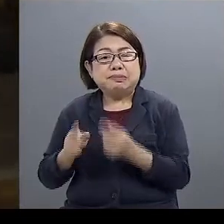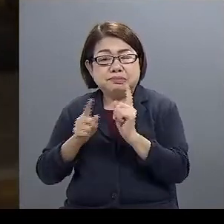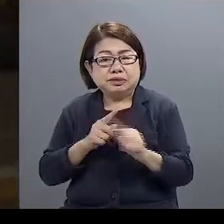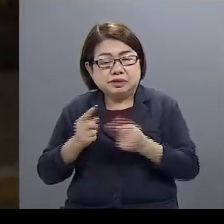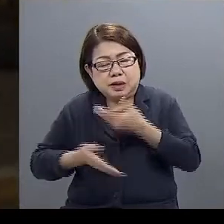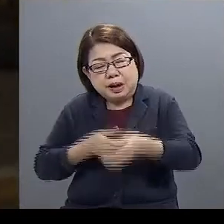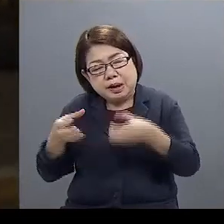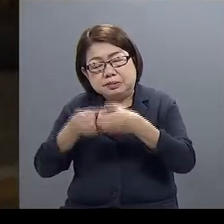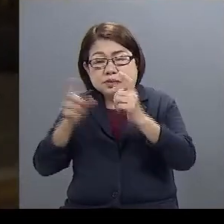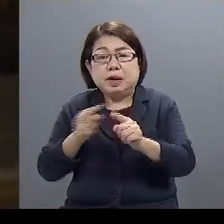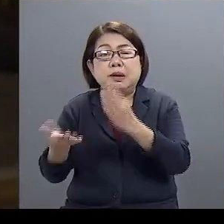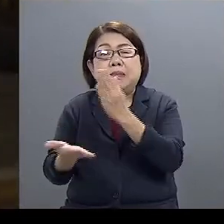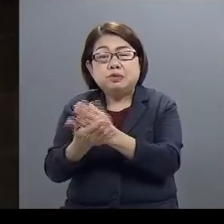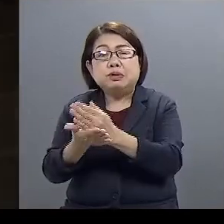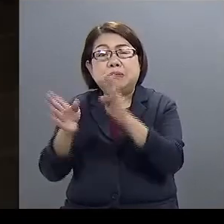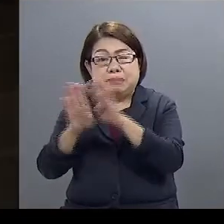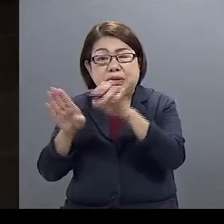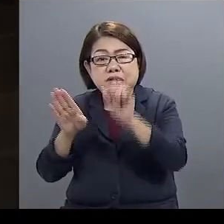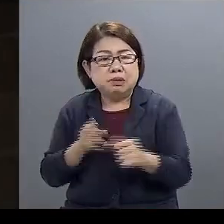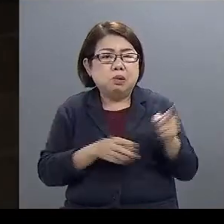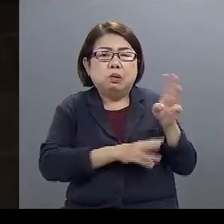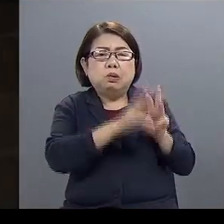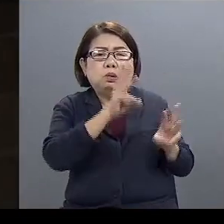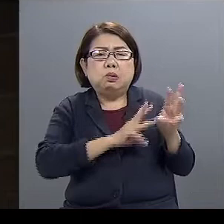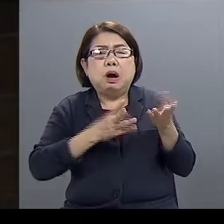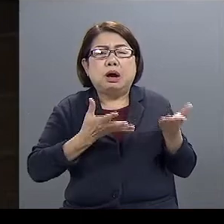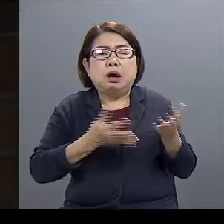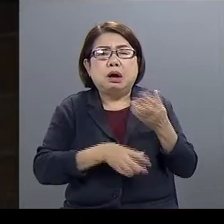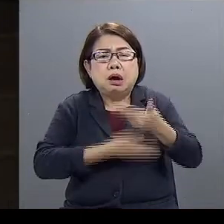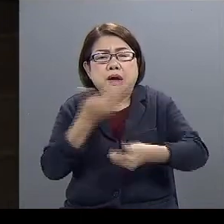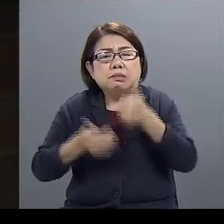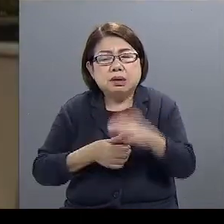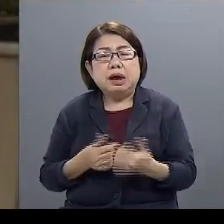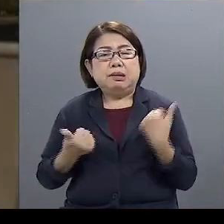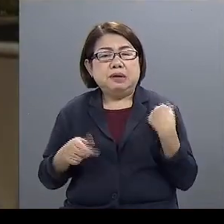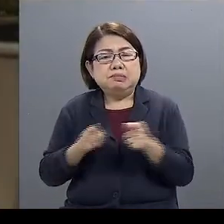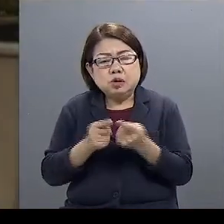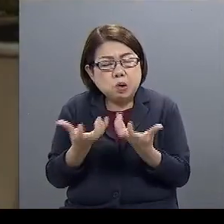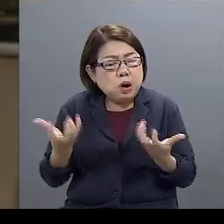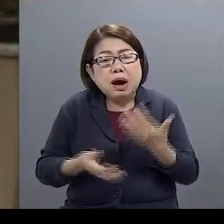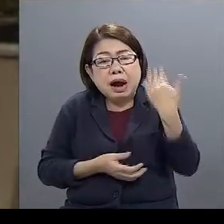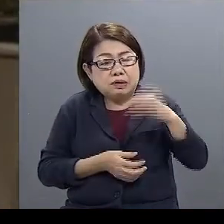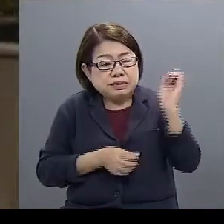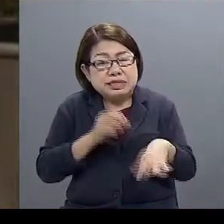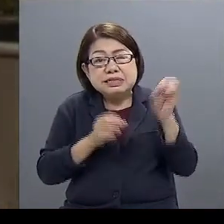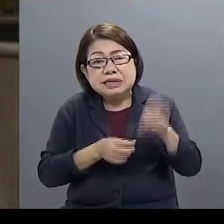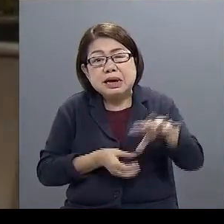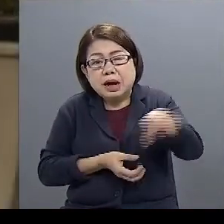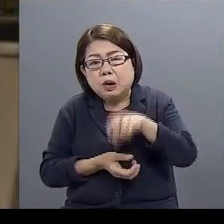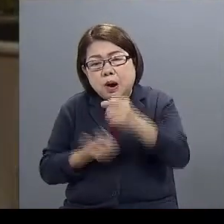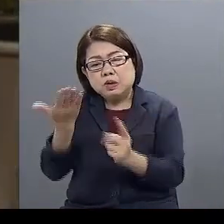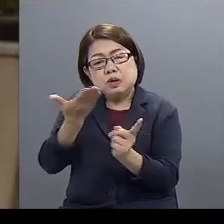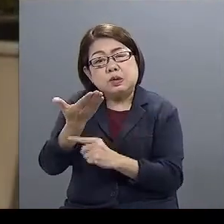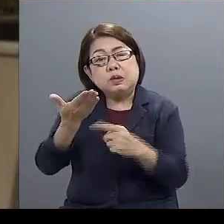ที่บางคนเก็บของเก่าขายก็มีรายได้ลดลงจากราคารับซื้อของตกต่ำผลกระทบด้านเศรษฐกิจที่ขยายวงกว้างก็เ